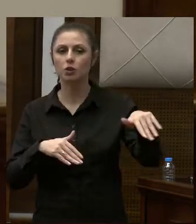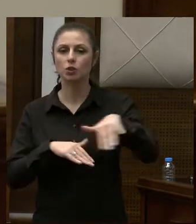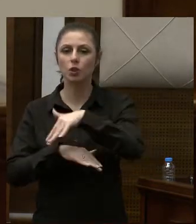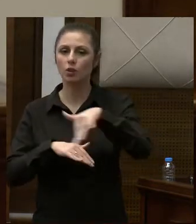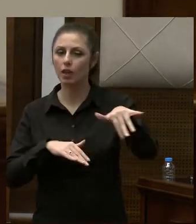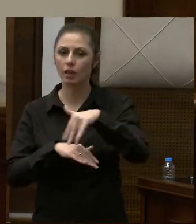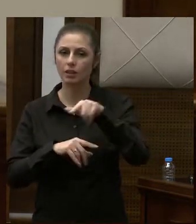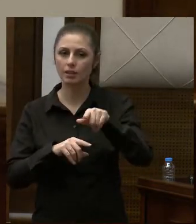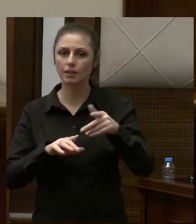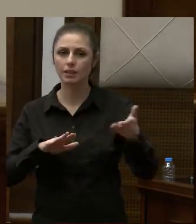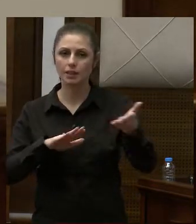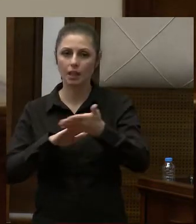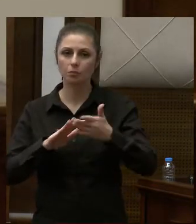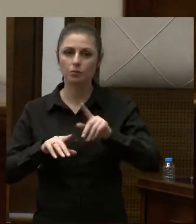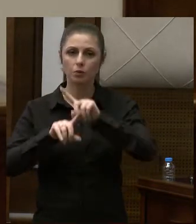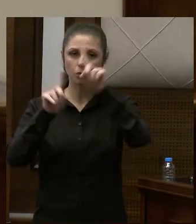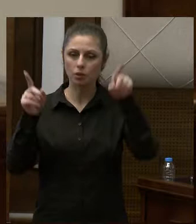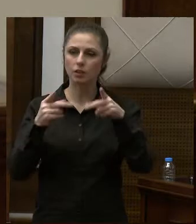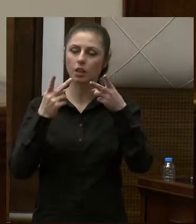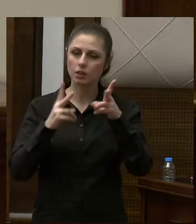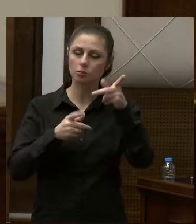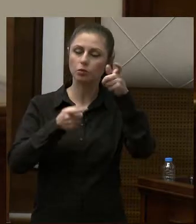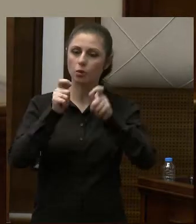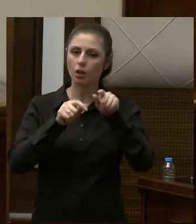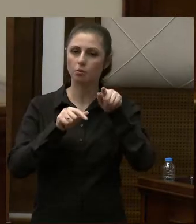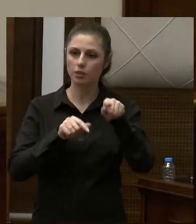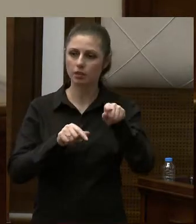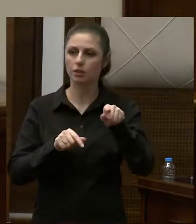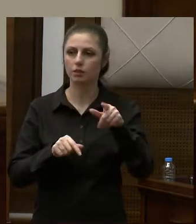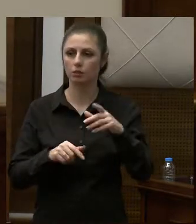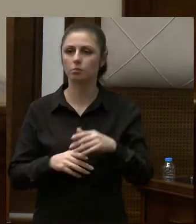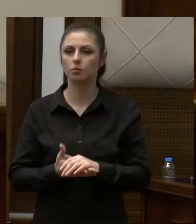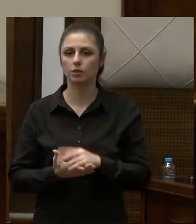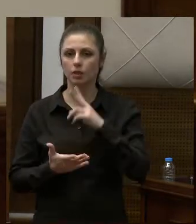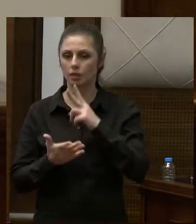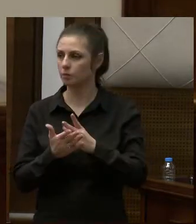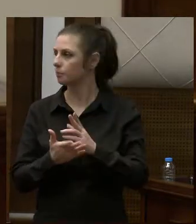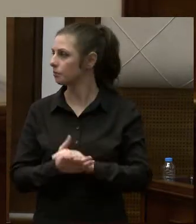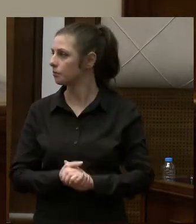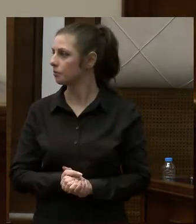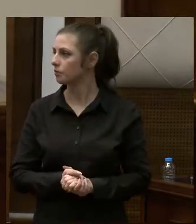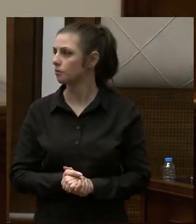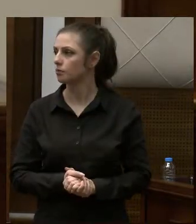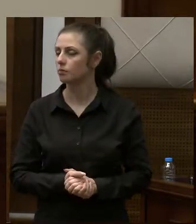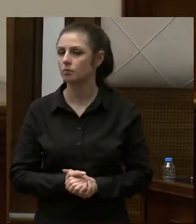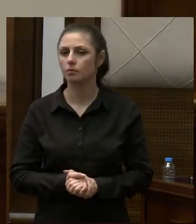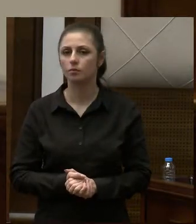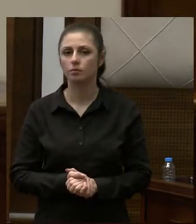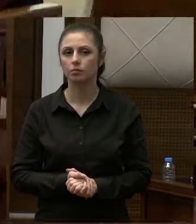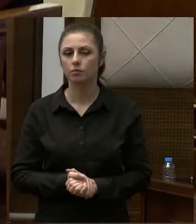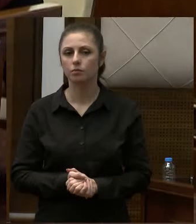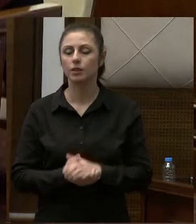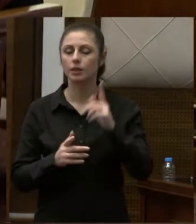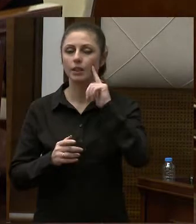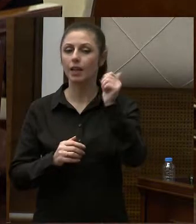caddelerin zemin katlarının ticaret uygulaması yapılması hususunun müzakeresi ve karara bağlanması. Değerli meclis üyesi arkadaşlarım ve